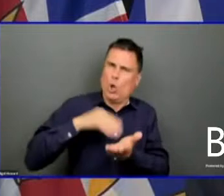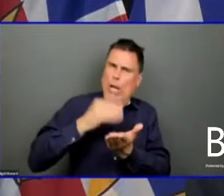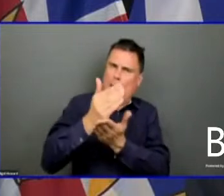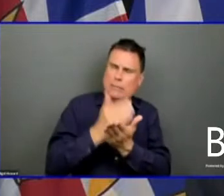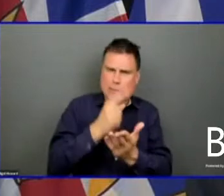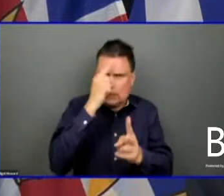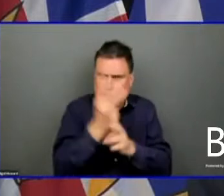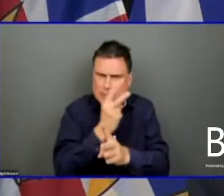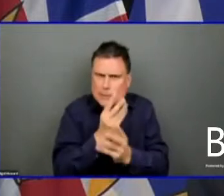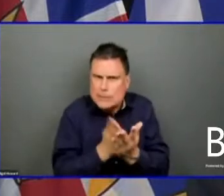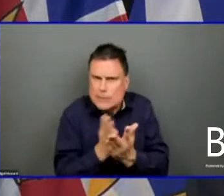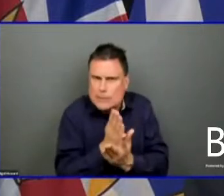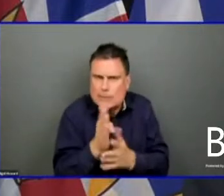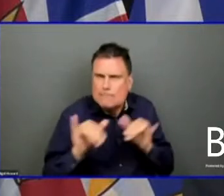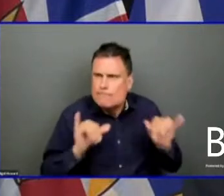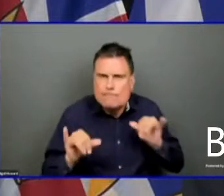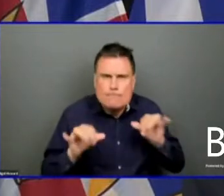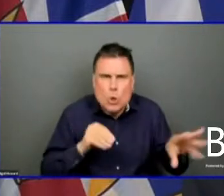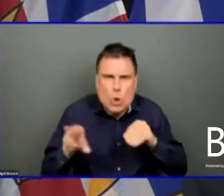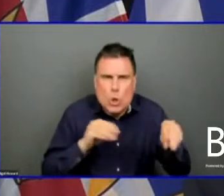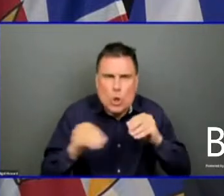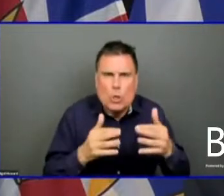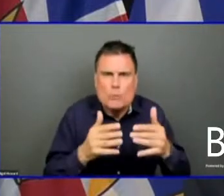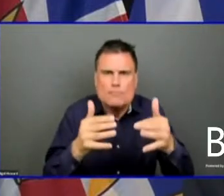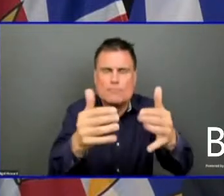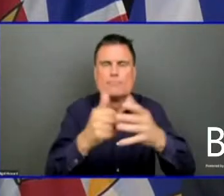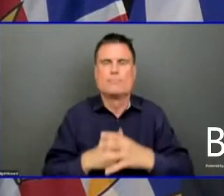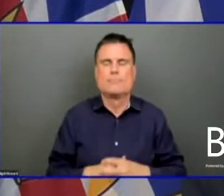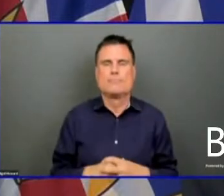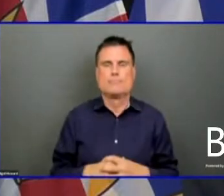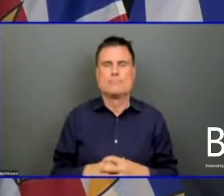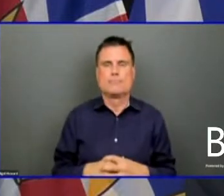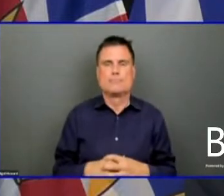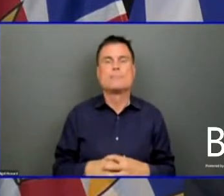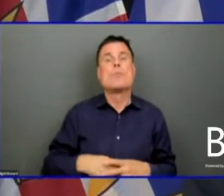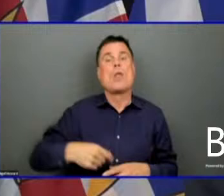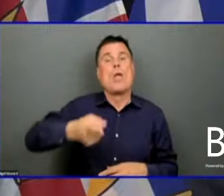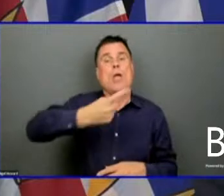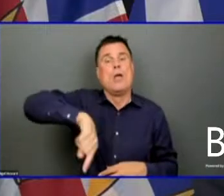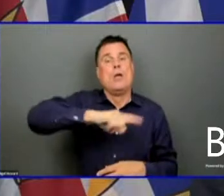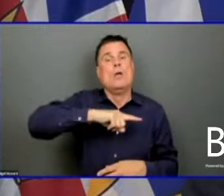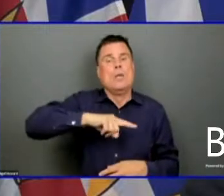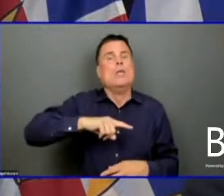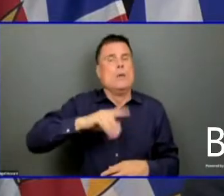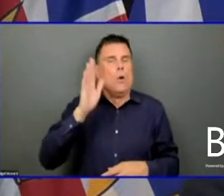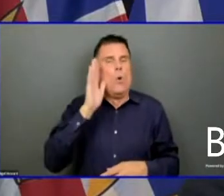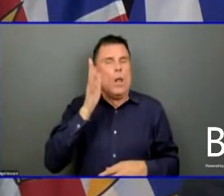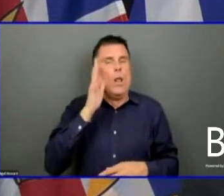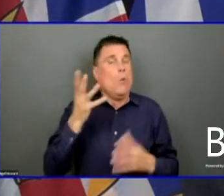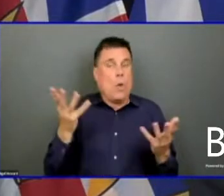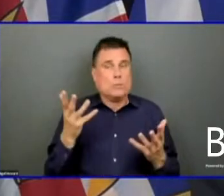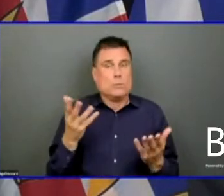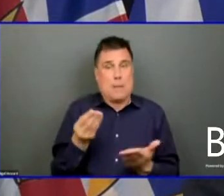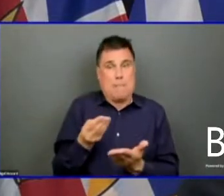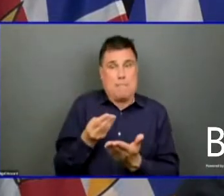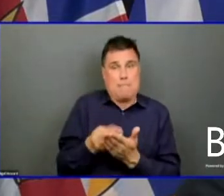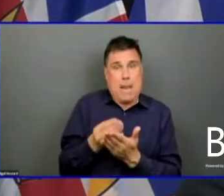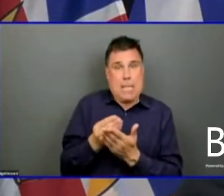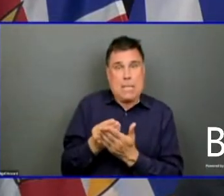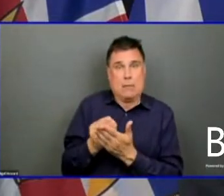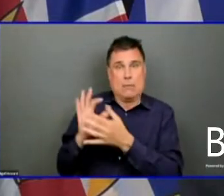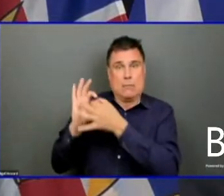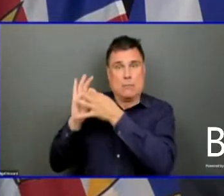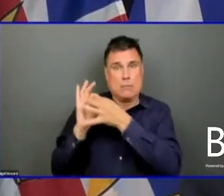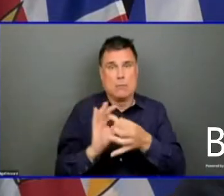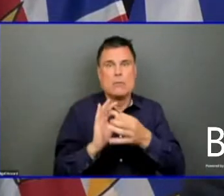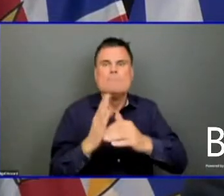了护理员工的大量短缺。所以他说，去年到现在呢，额外招收了7000名护理员工，